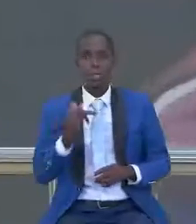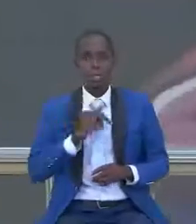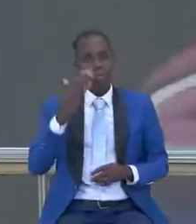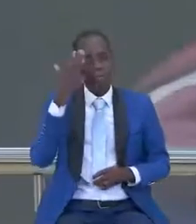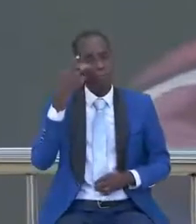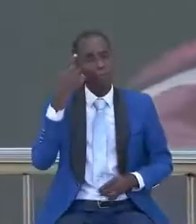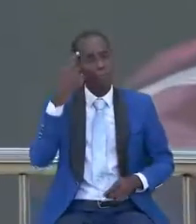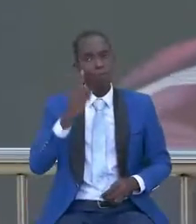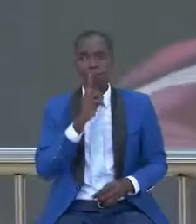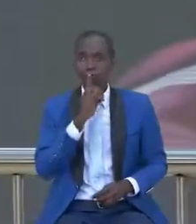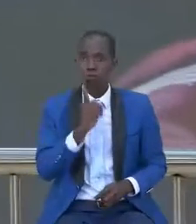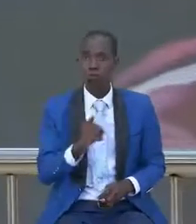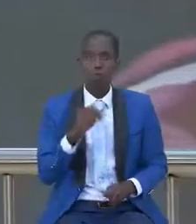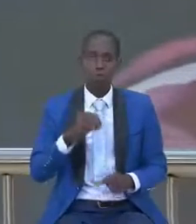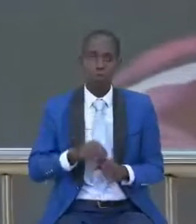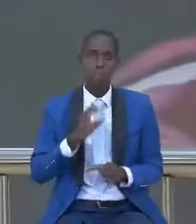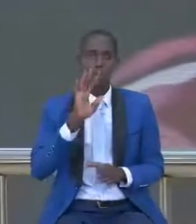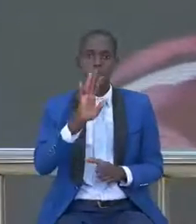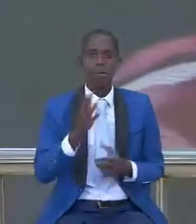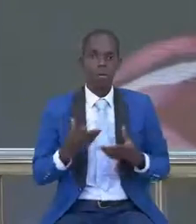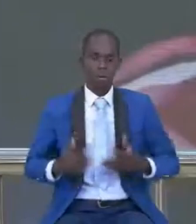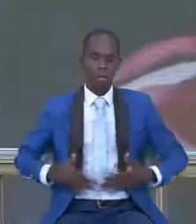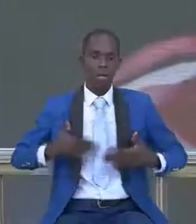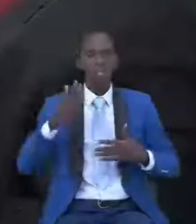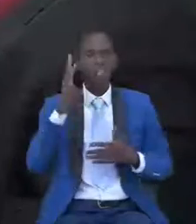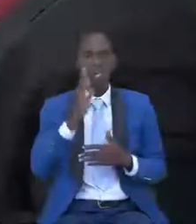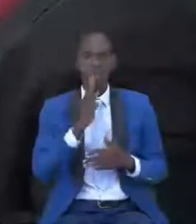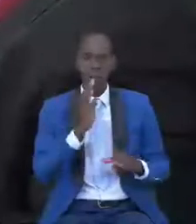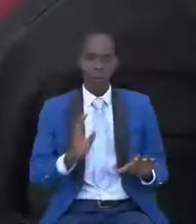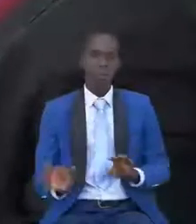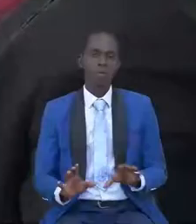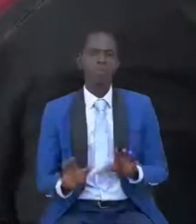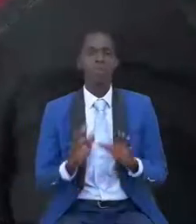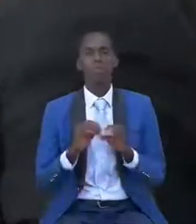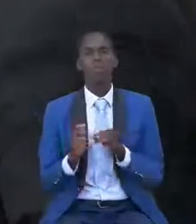je sais dans ta vie, avec certitude, il y aura l'accomplissement.